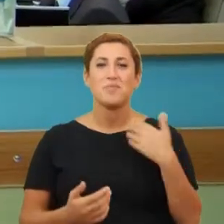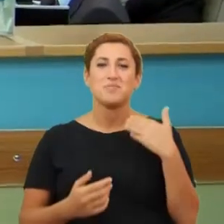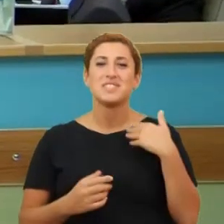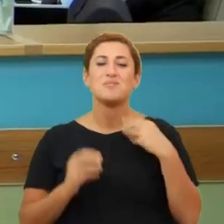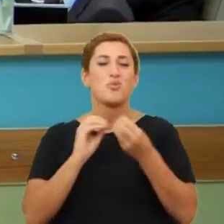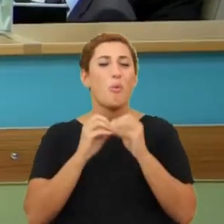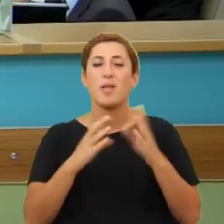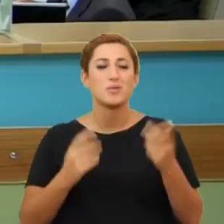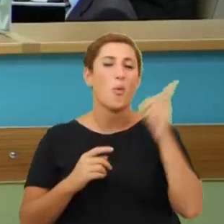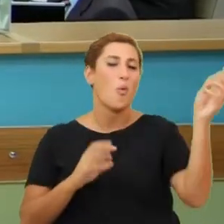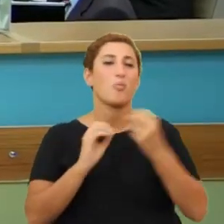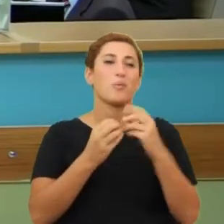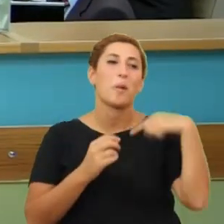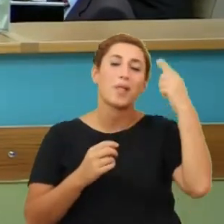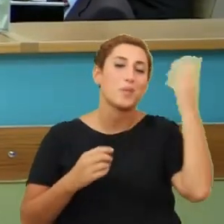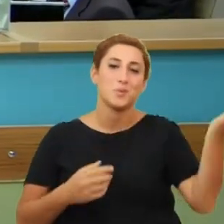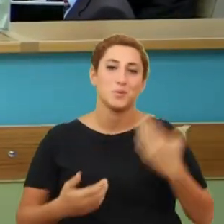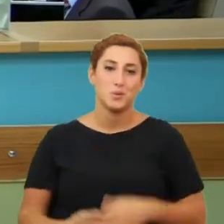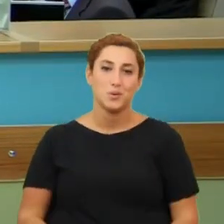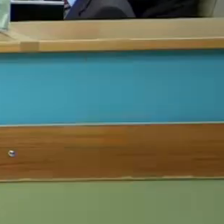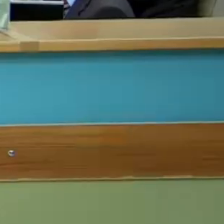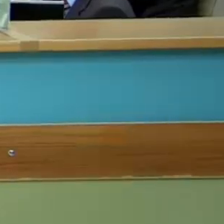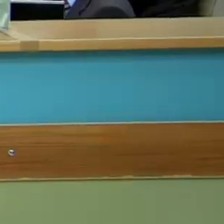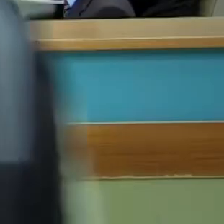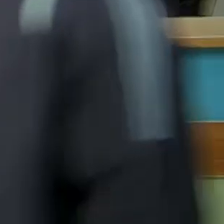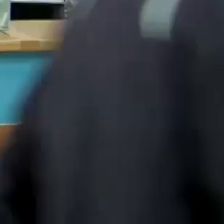bizim derdimiz ne? Bunlar neyin peşinde ya?